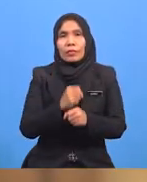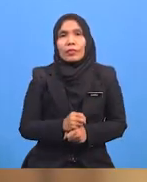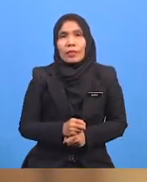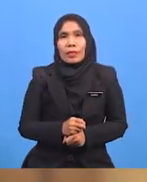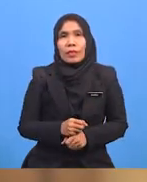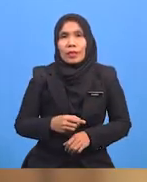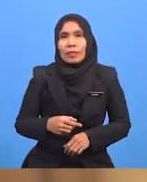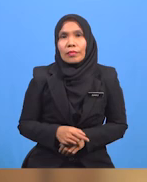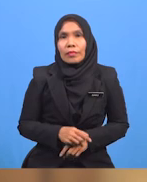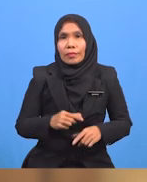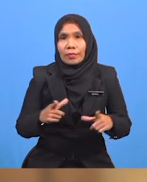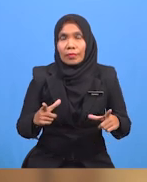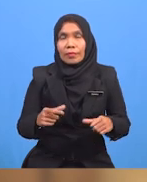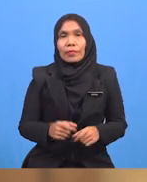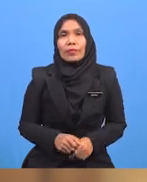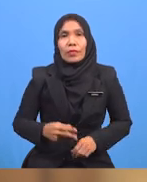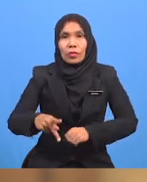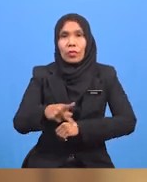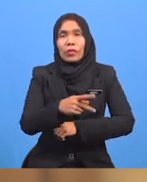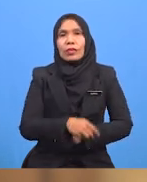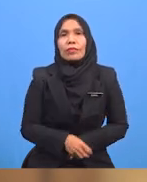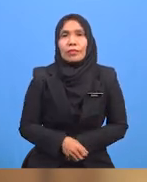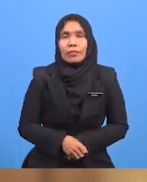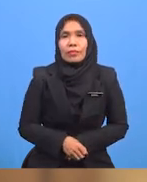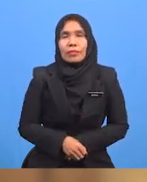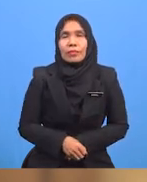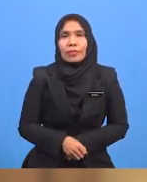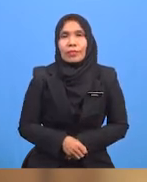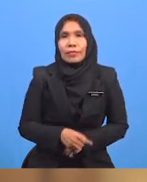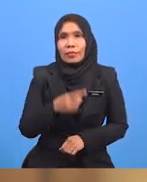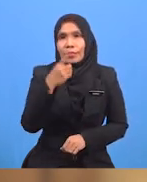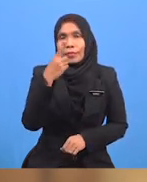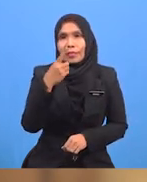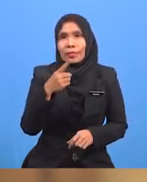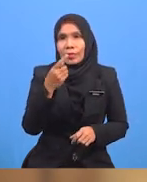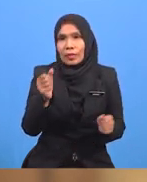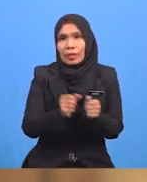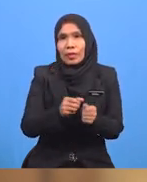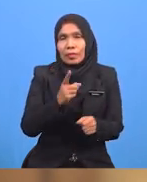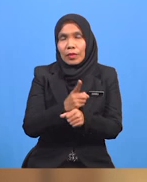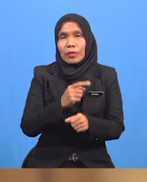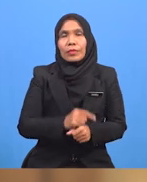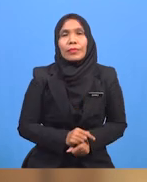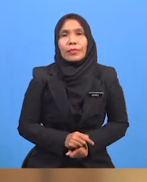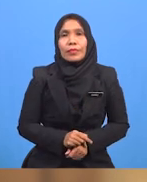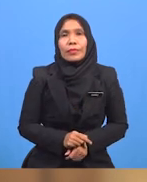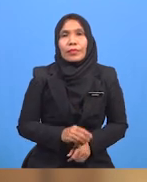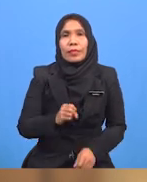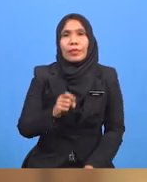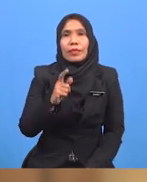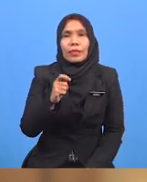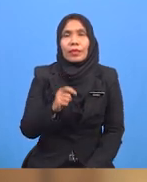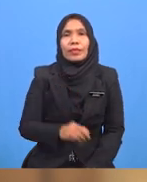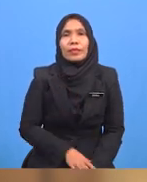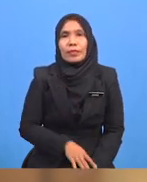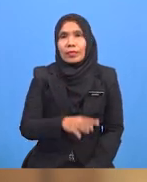luas kolam SBY you dengan betul bagi tujuan mencari jarak diantara dinding kolam SD